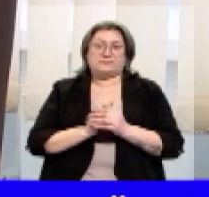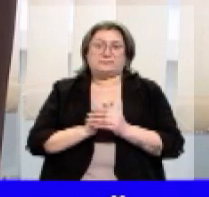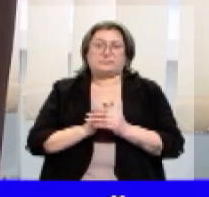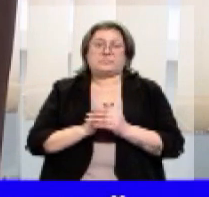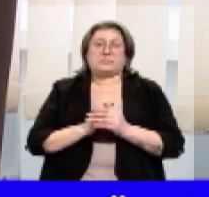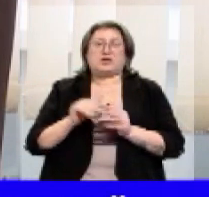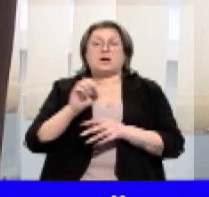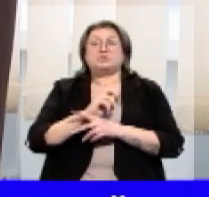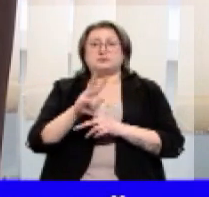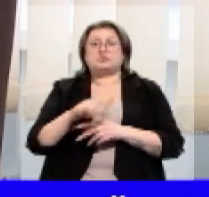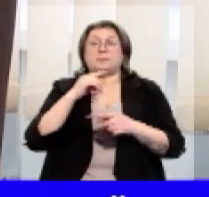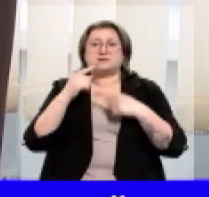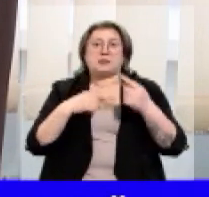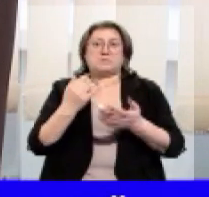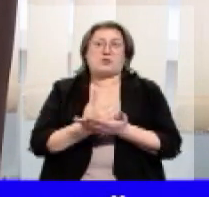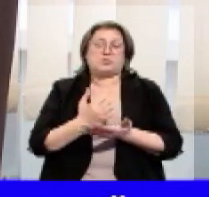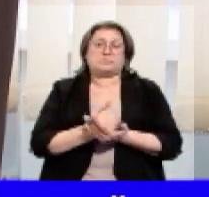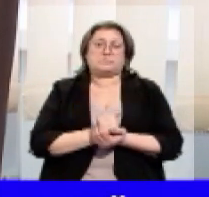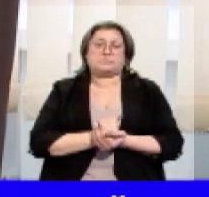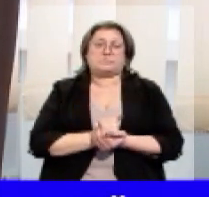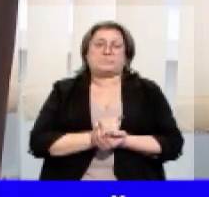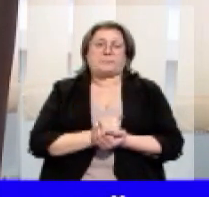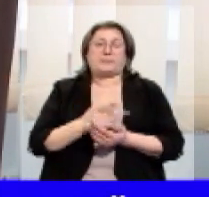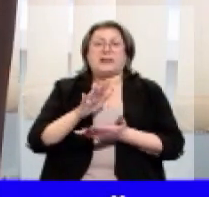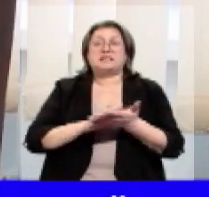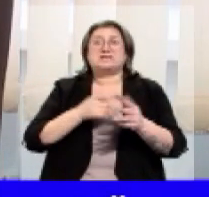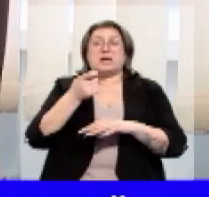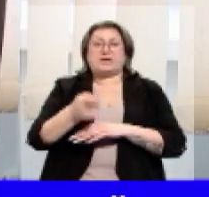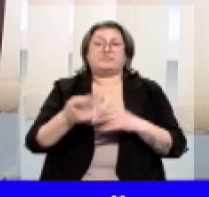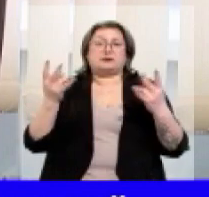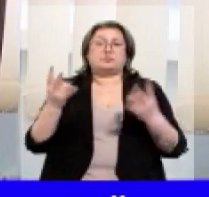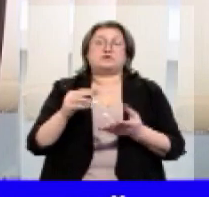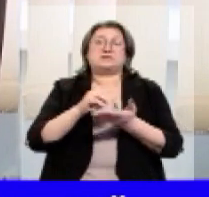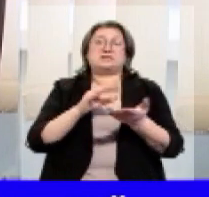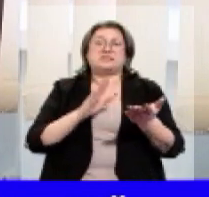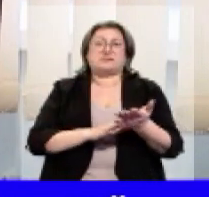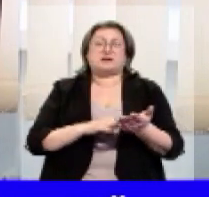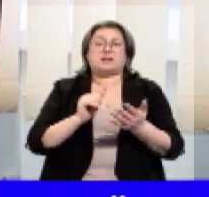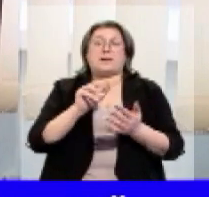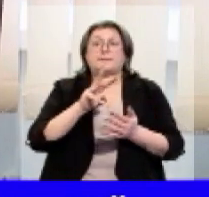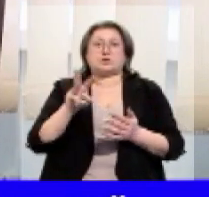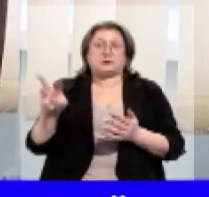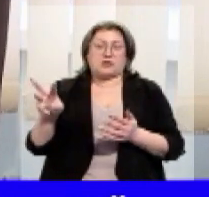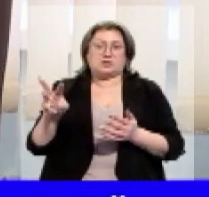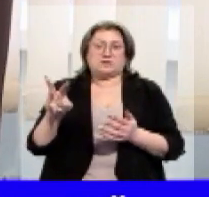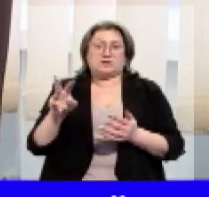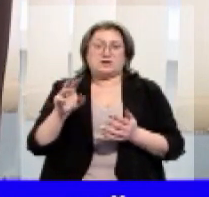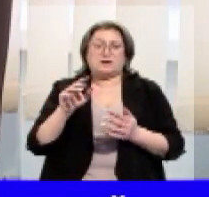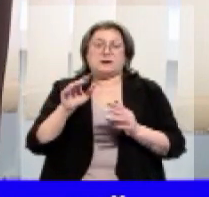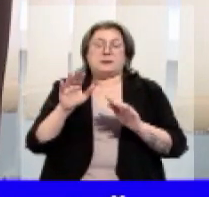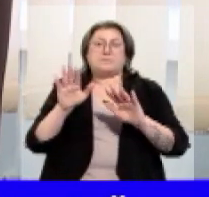тем самым обеспечить себя постоянным доходом. Для подачи заявки необходимо зарегистрироваться на портале,